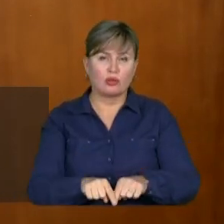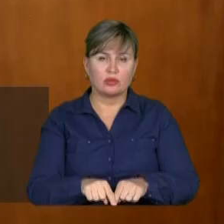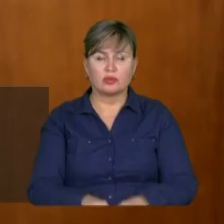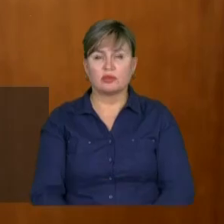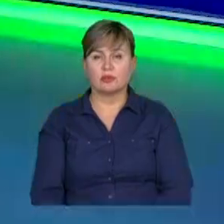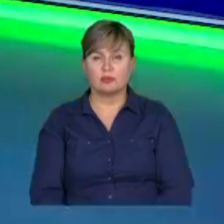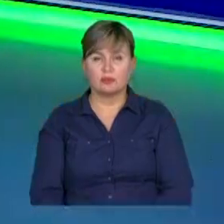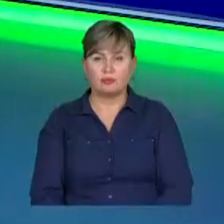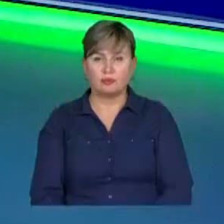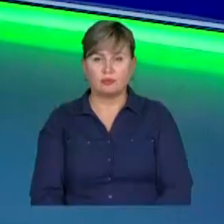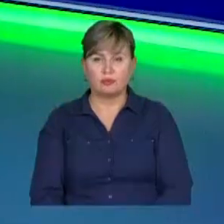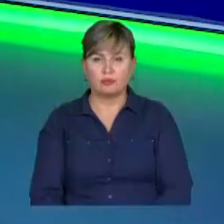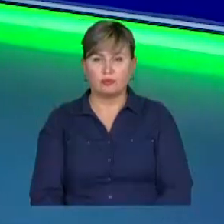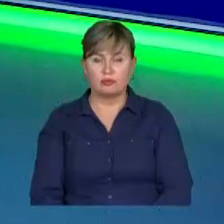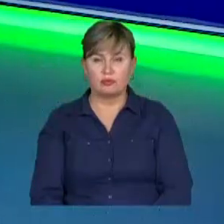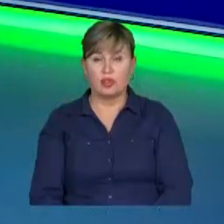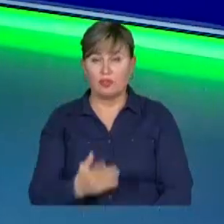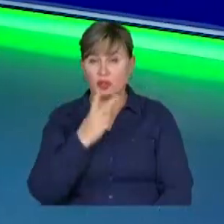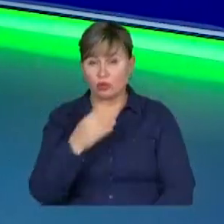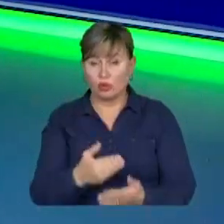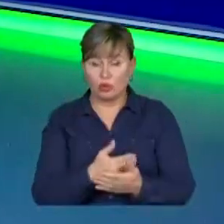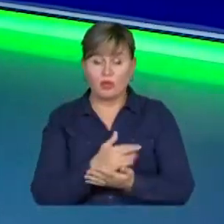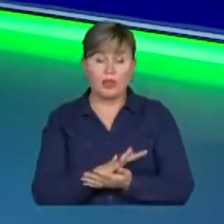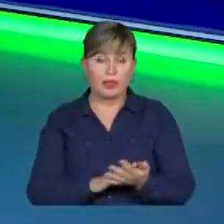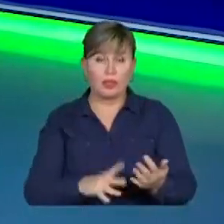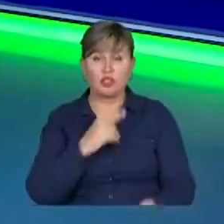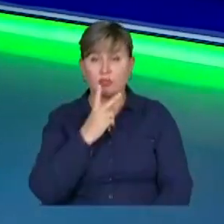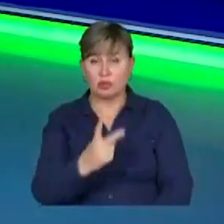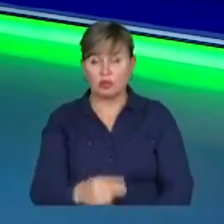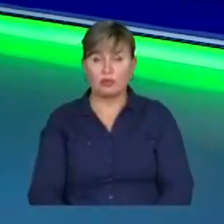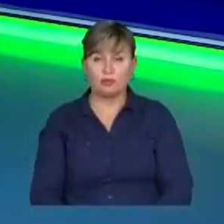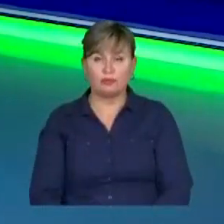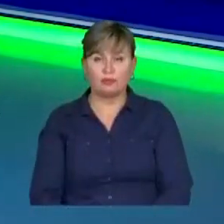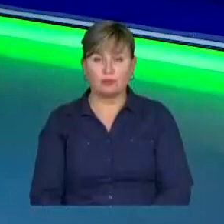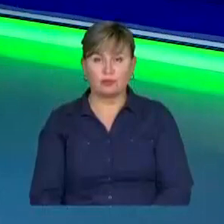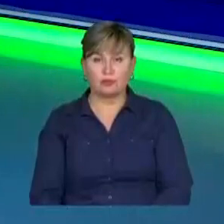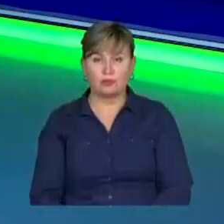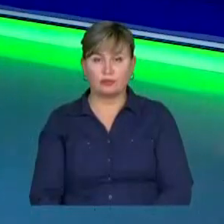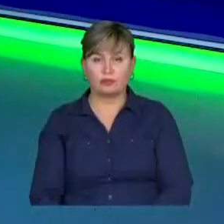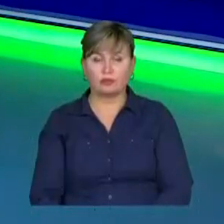ведомствах. Вы смотрите новости, и вот что вас ждет во второй части